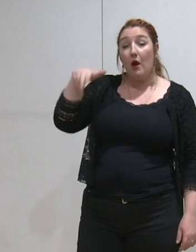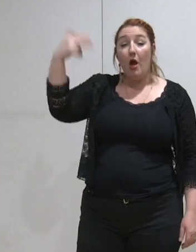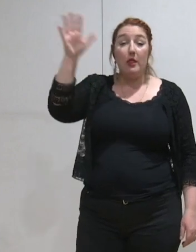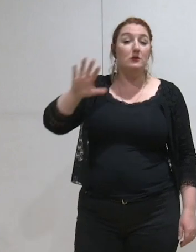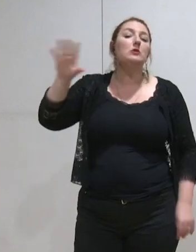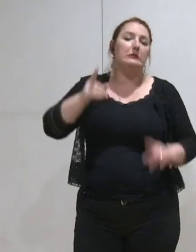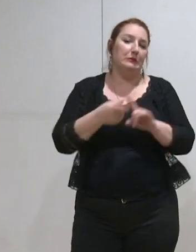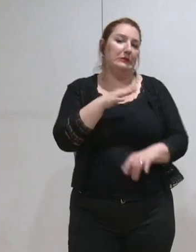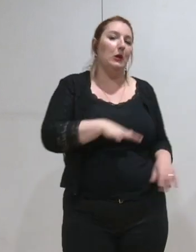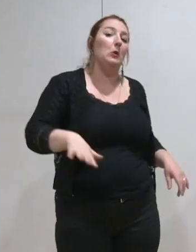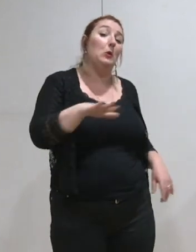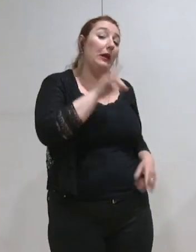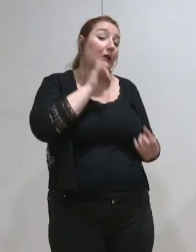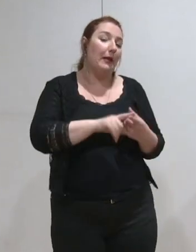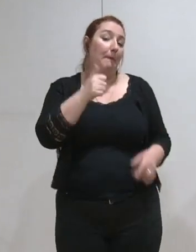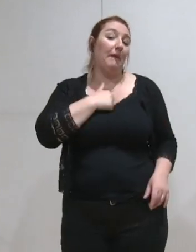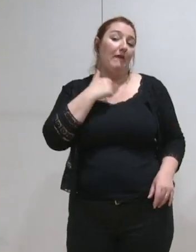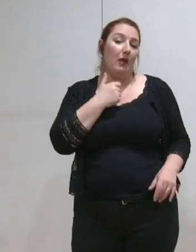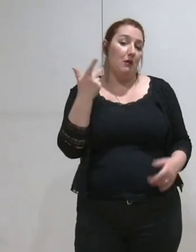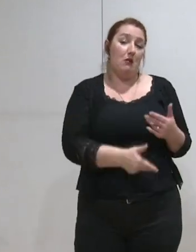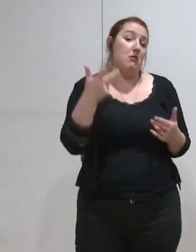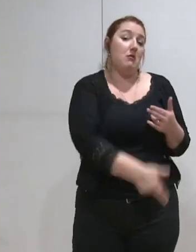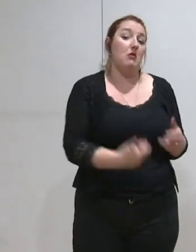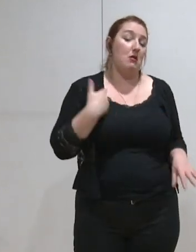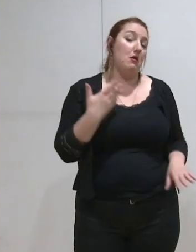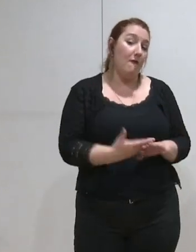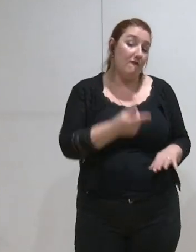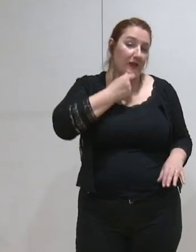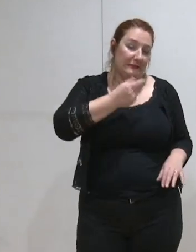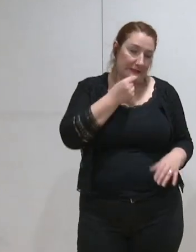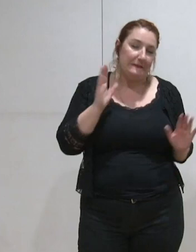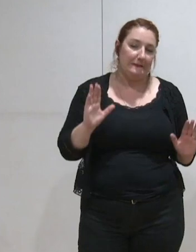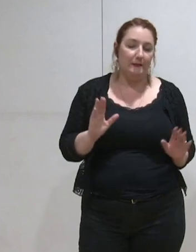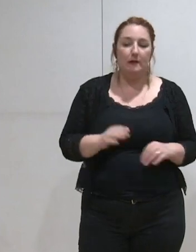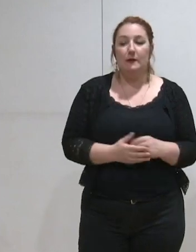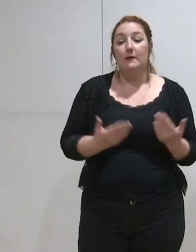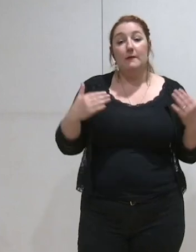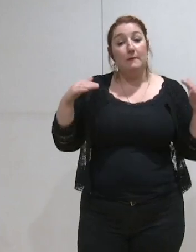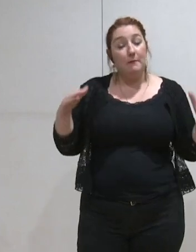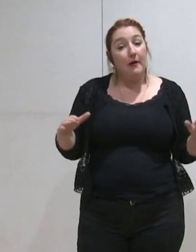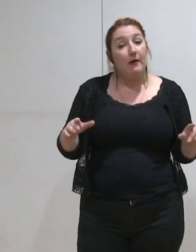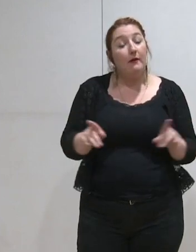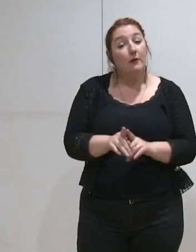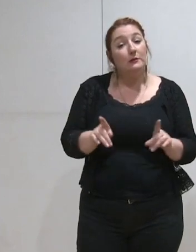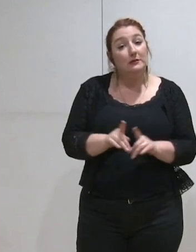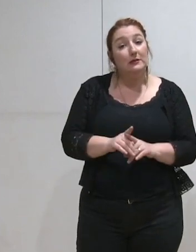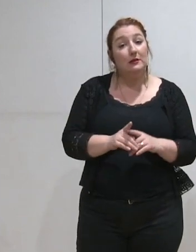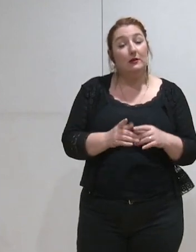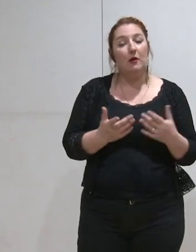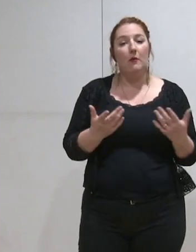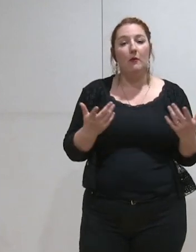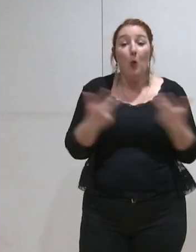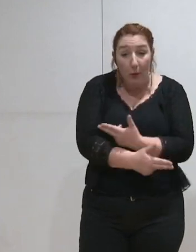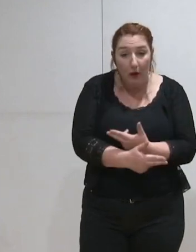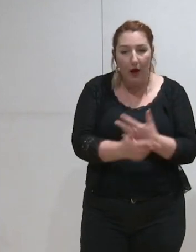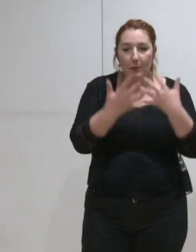niveau local sur la production de logement privé ces derniers mois mais et c'est très long à relancer c'est très long